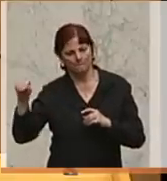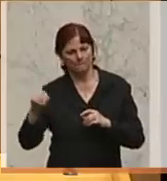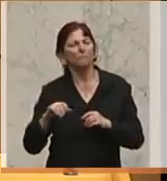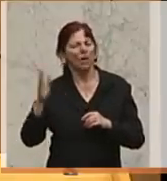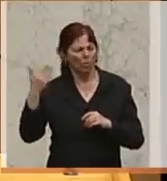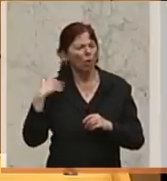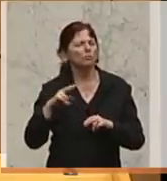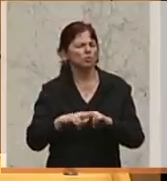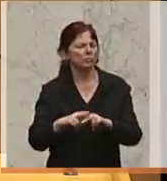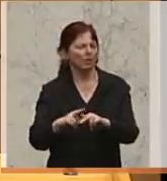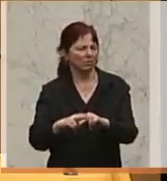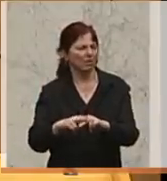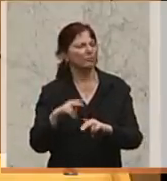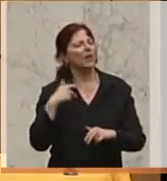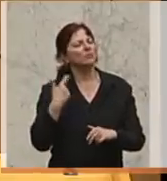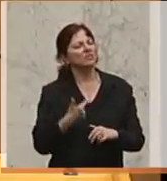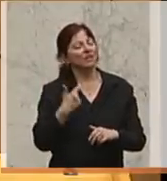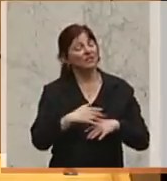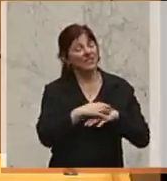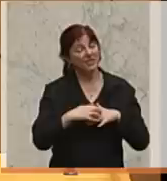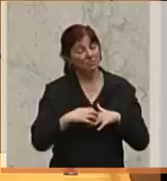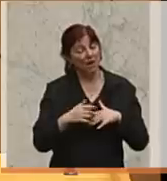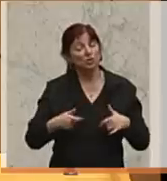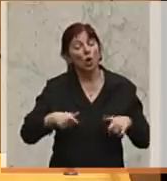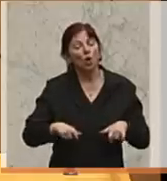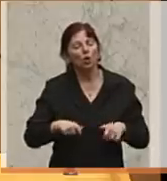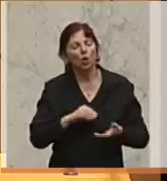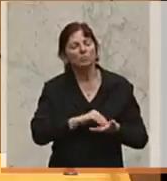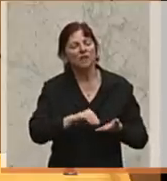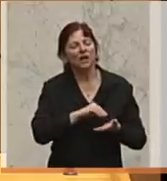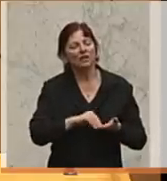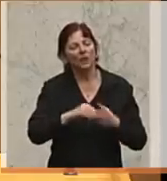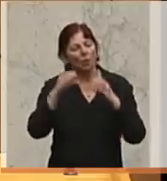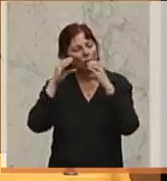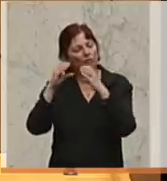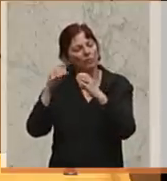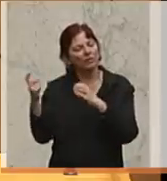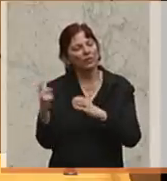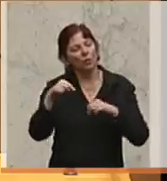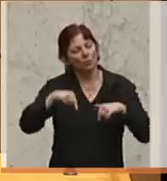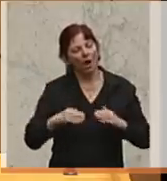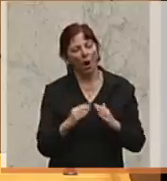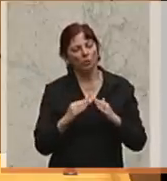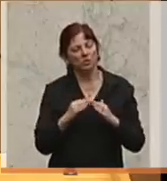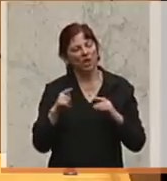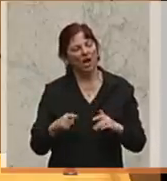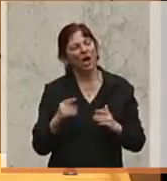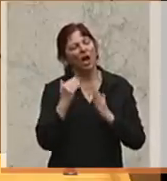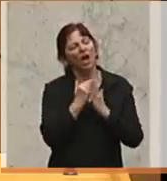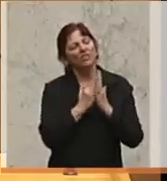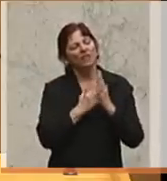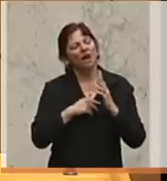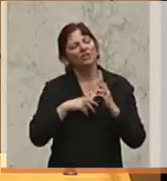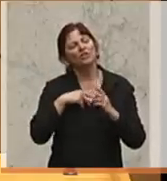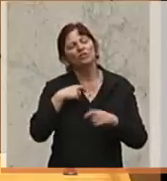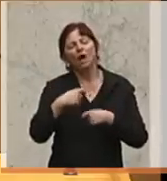ÖVP in den Aktenraum in diesem Haus gegangen und hat verlangt, dass die Datenverarbeitung zum Beweisthema 1 Telekom